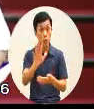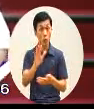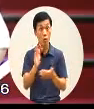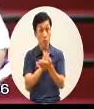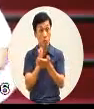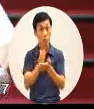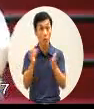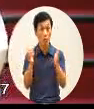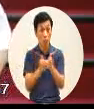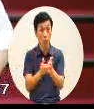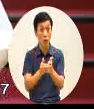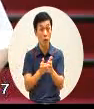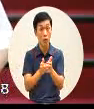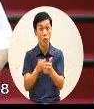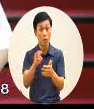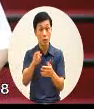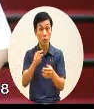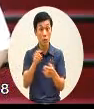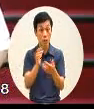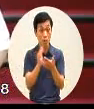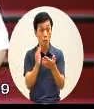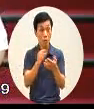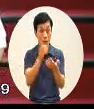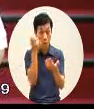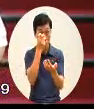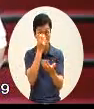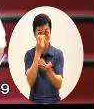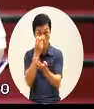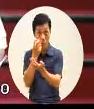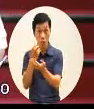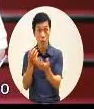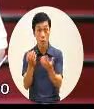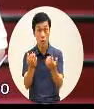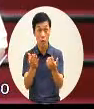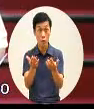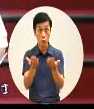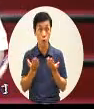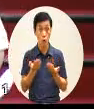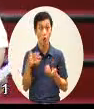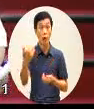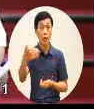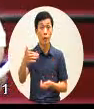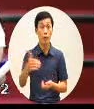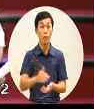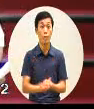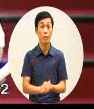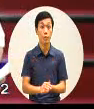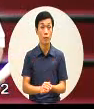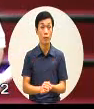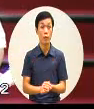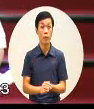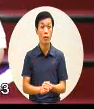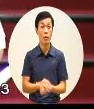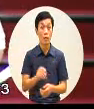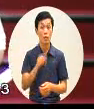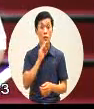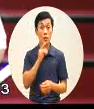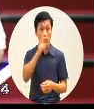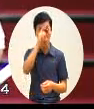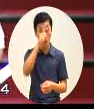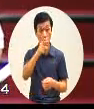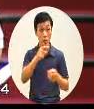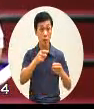要未要验收啦？给他去要未验收，就是要让你有改进的期